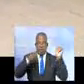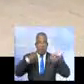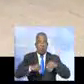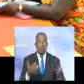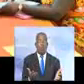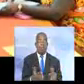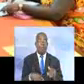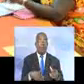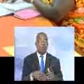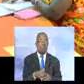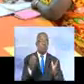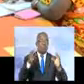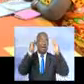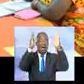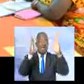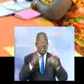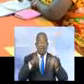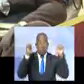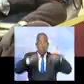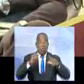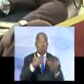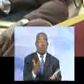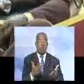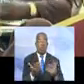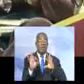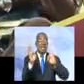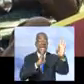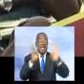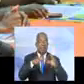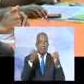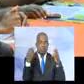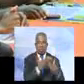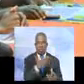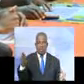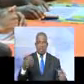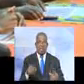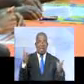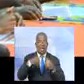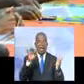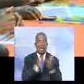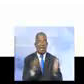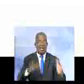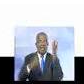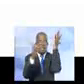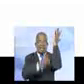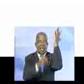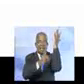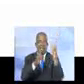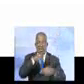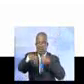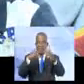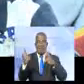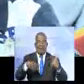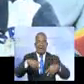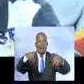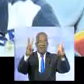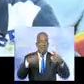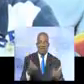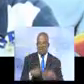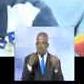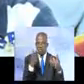distinction honorifique des professionnels et l'exposition-vente des spécialités culinaires d'Abata. Cette 9e édition a